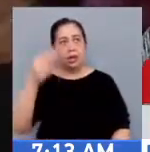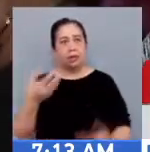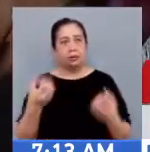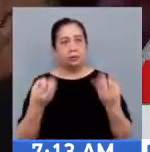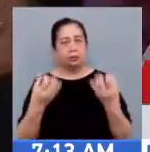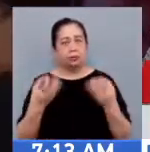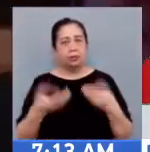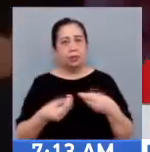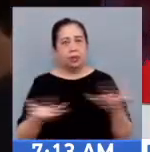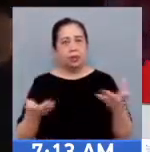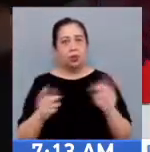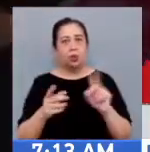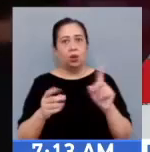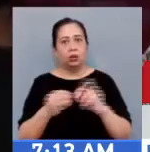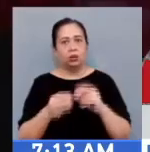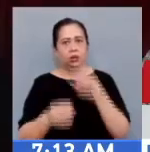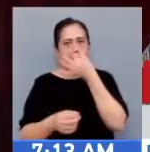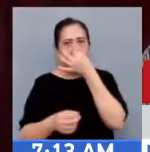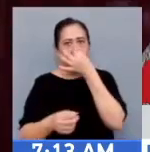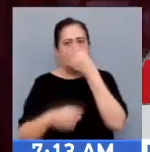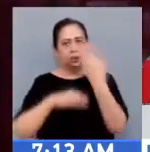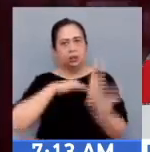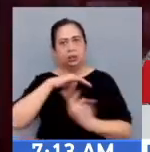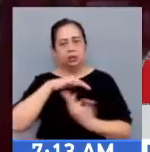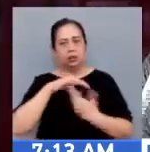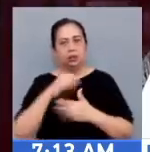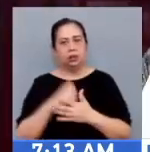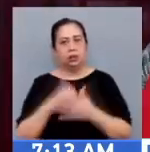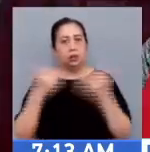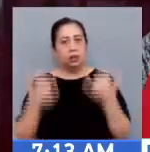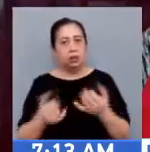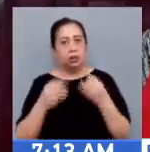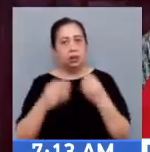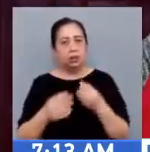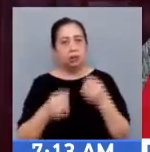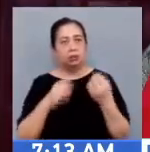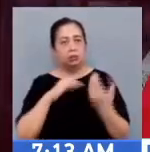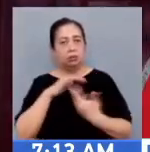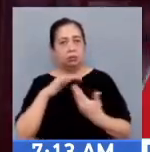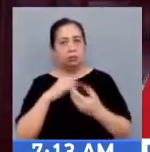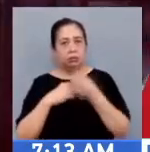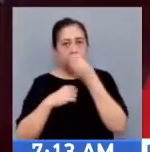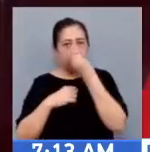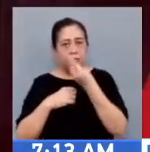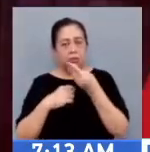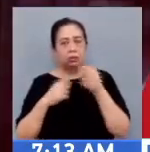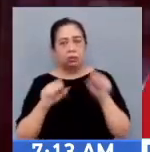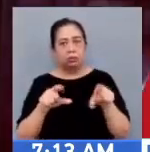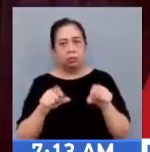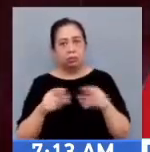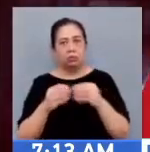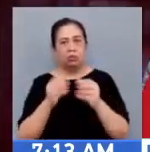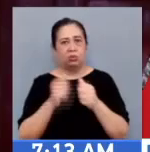nangyayari, tumutumal yung bentahan. Ngayon pag matumal yung bentahan, kadalasan sa mga mamili,